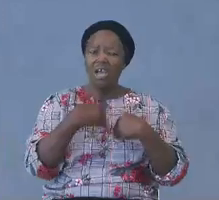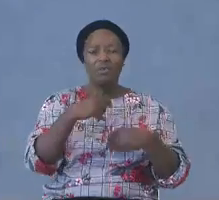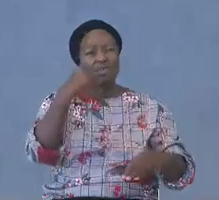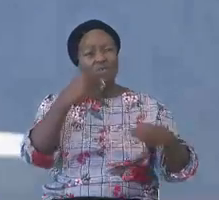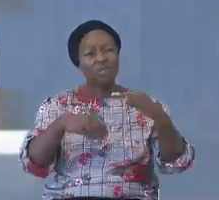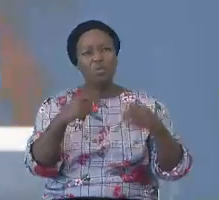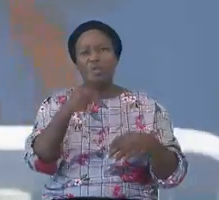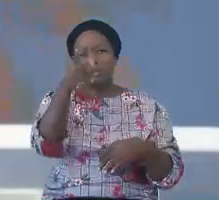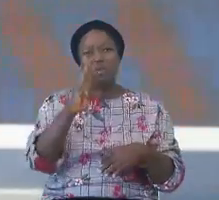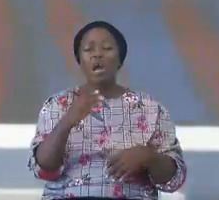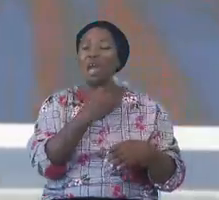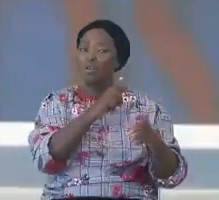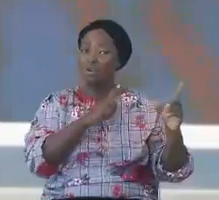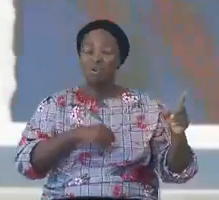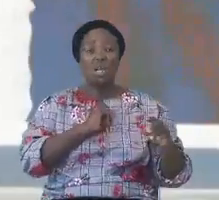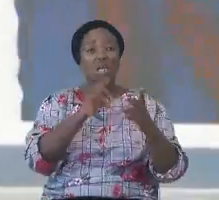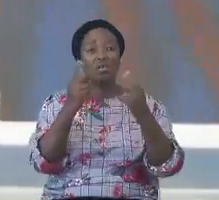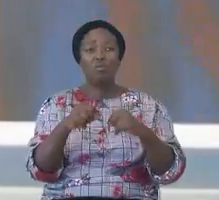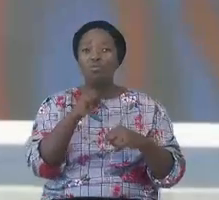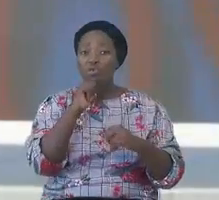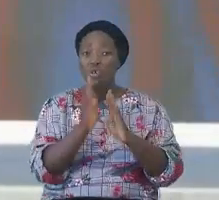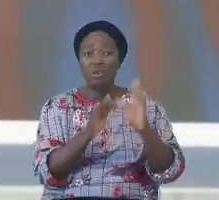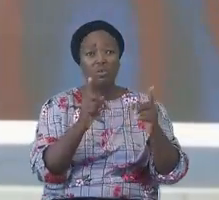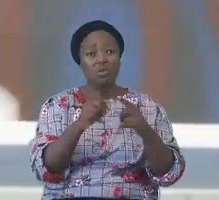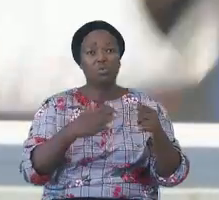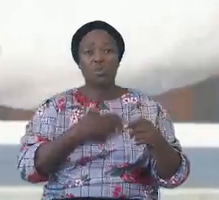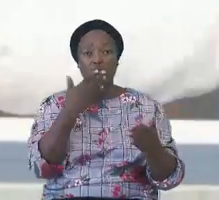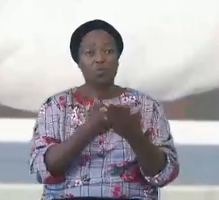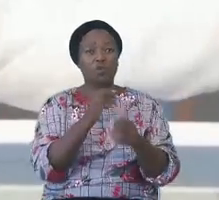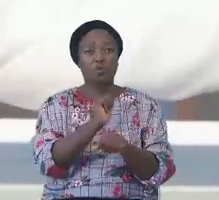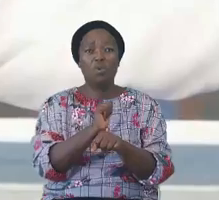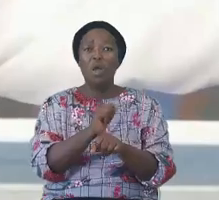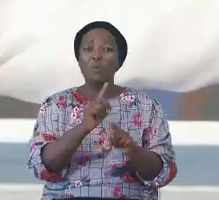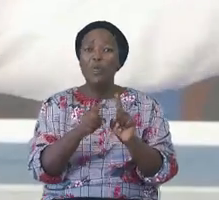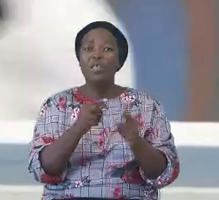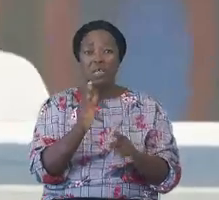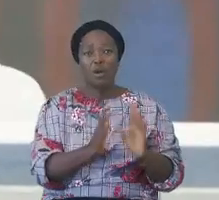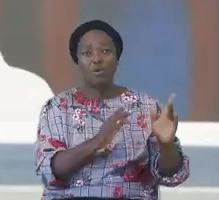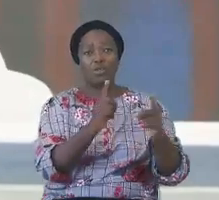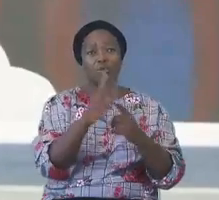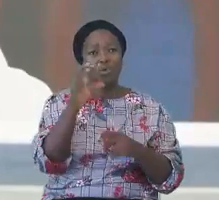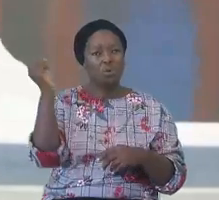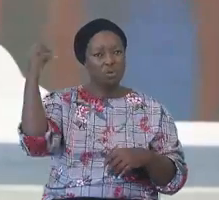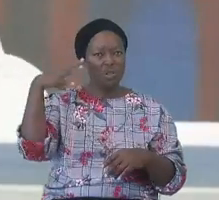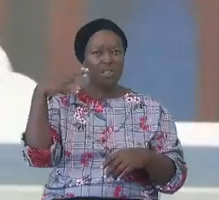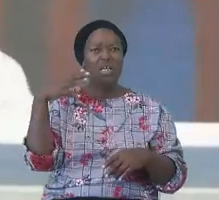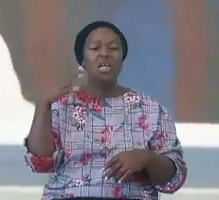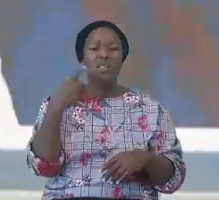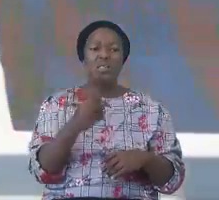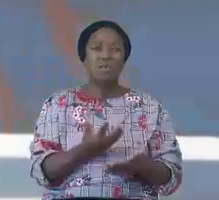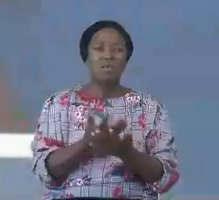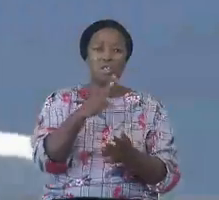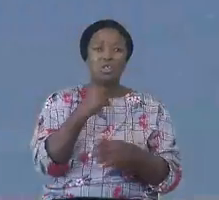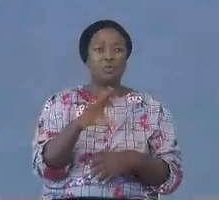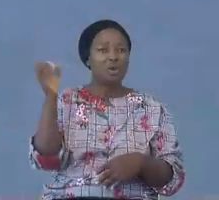j'ai pratiquées vont toujours m'attirer le jugement de Dieu sur moi. Seigneur, je viens, pas selon mes